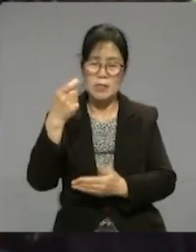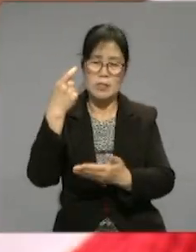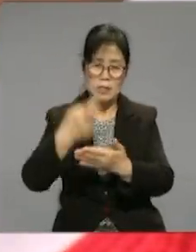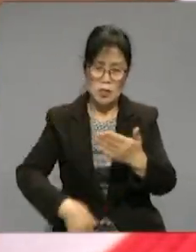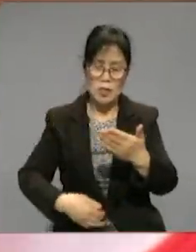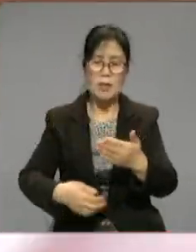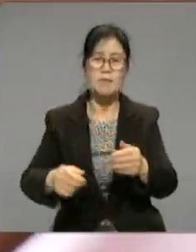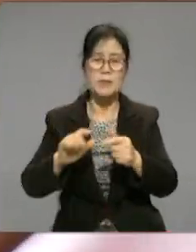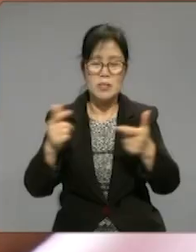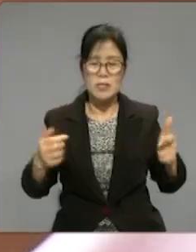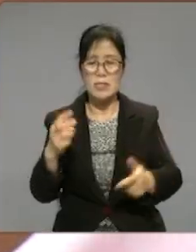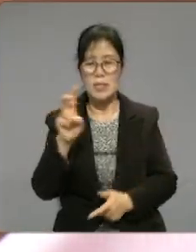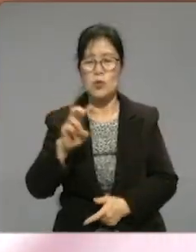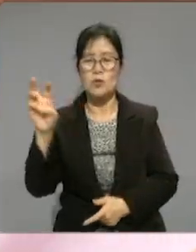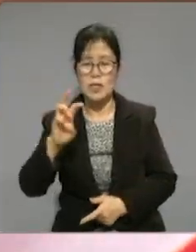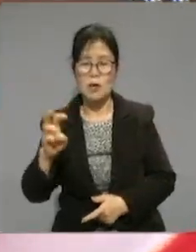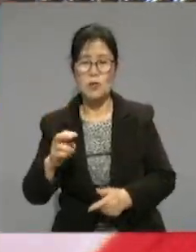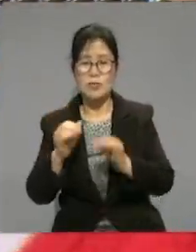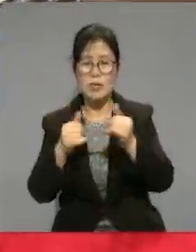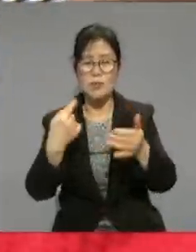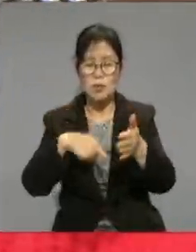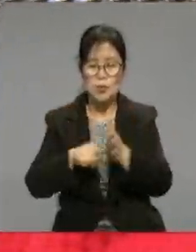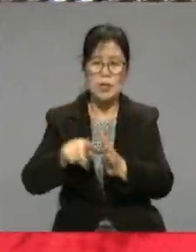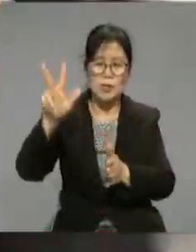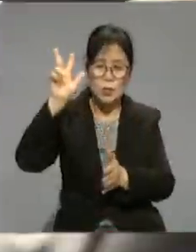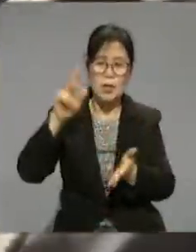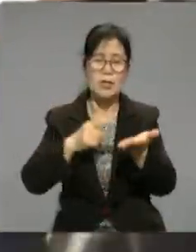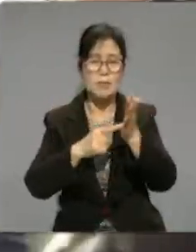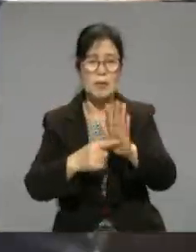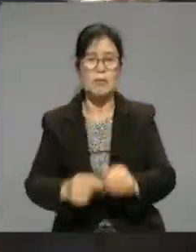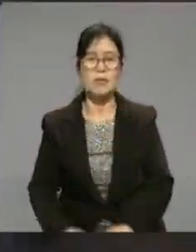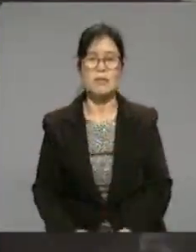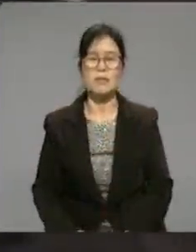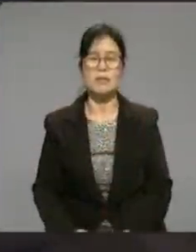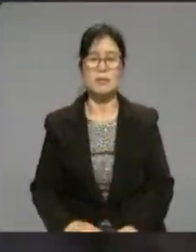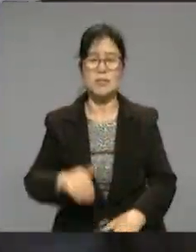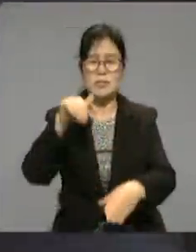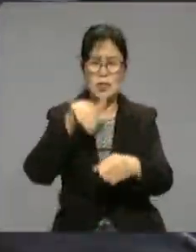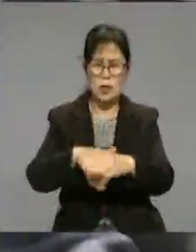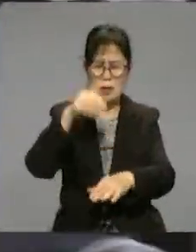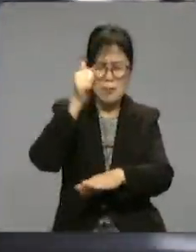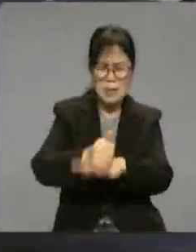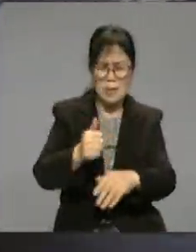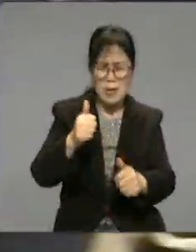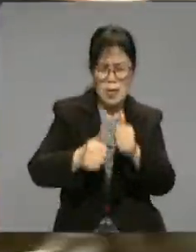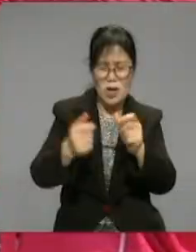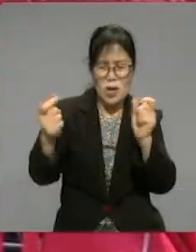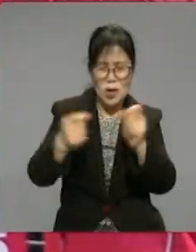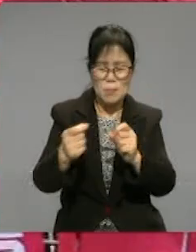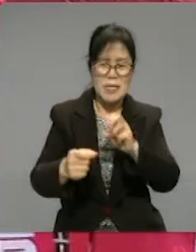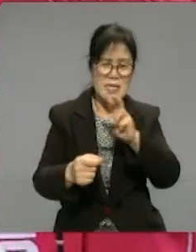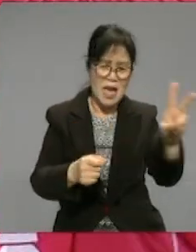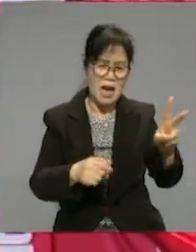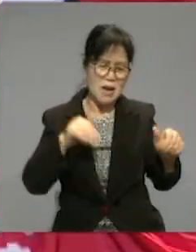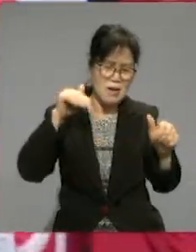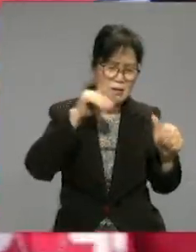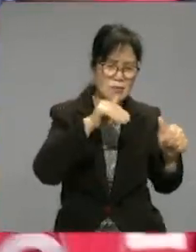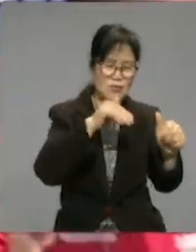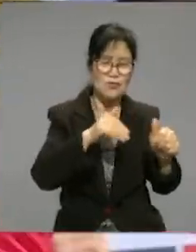2030 유권자를 향한 공약을 발표했습니다. 선거전이 막판에 다다르면서 대야공세 수위도